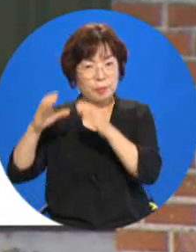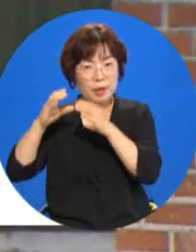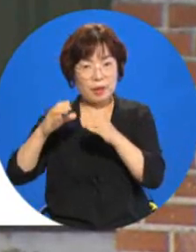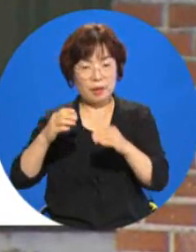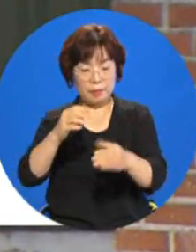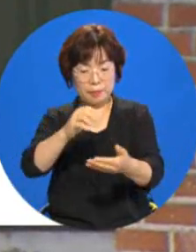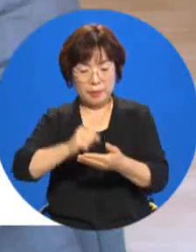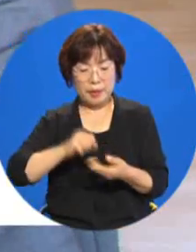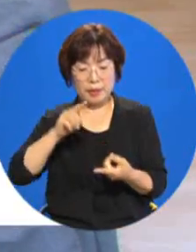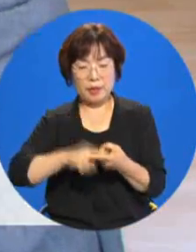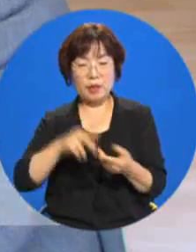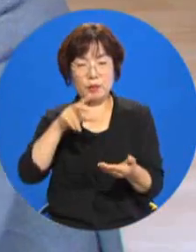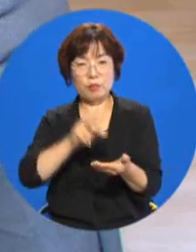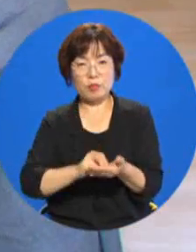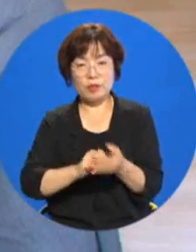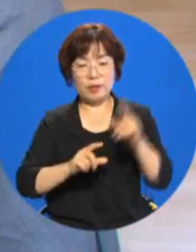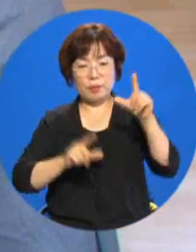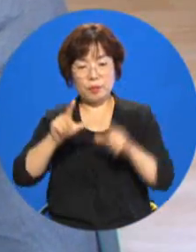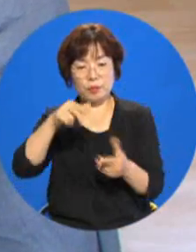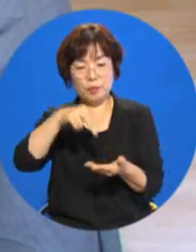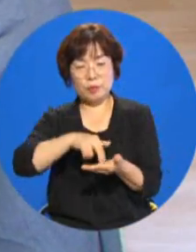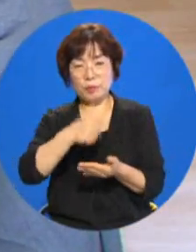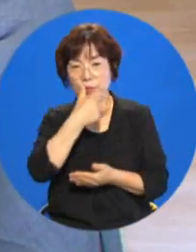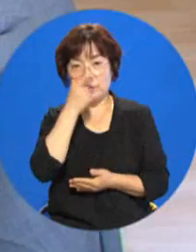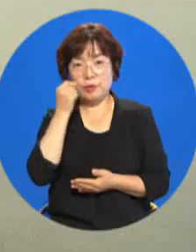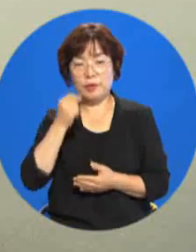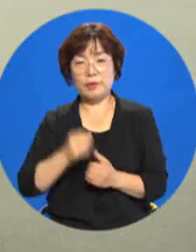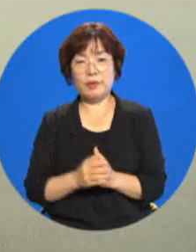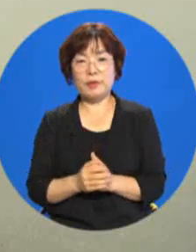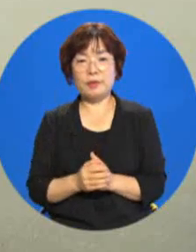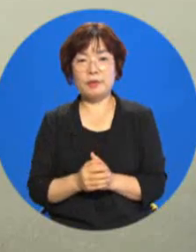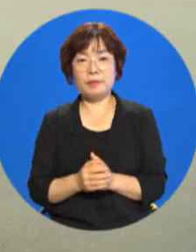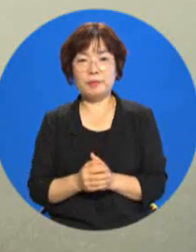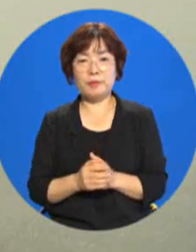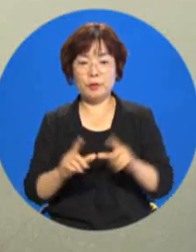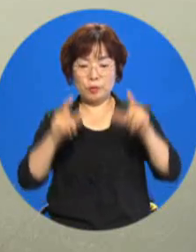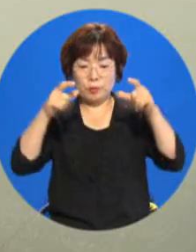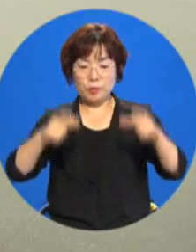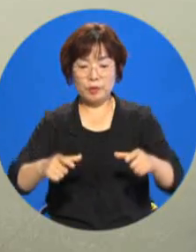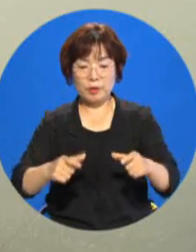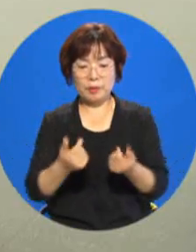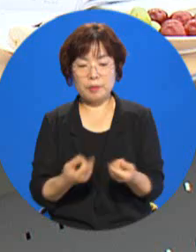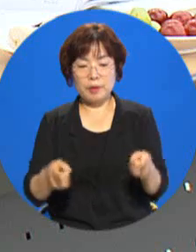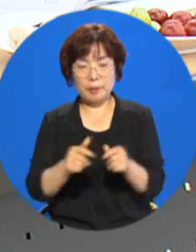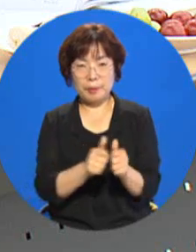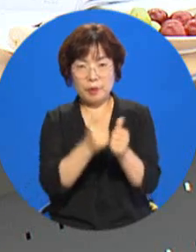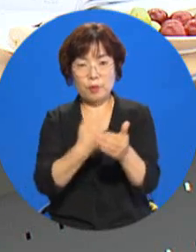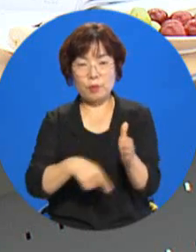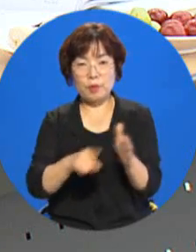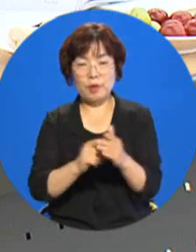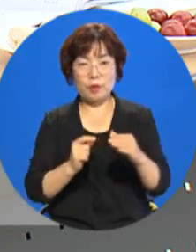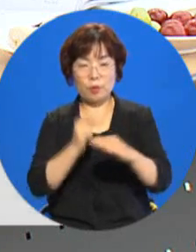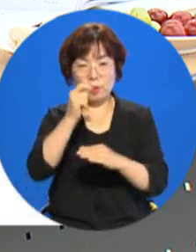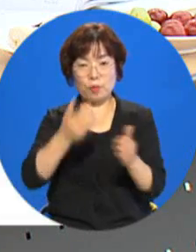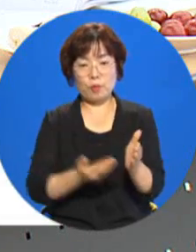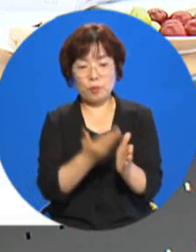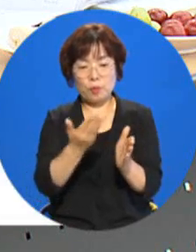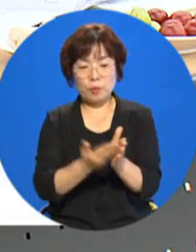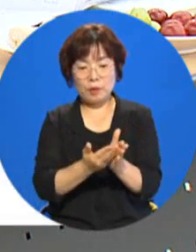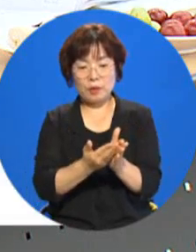수렴하는 자세는 여전히 부족했다는 지적입니다. 동북권 동반 성장을 위해 공군이